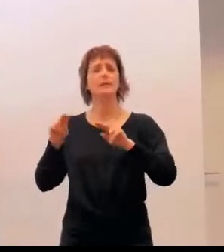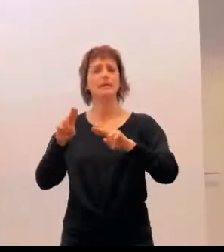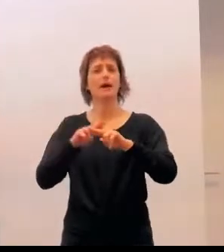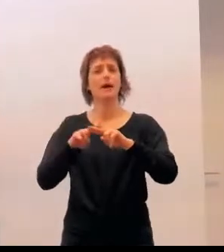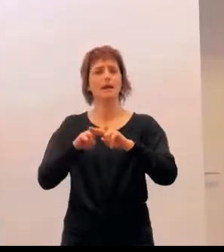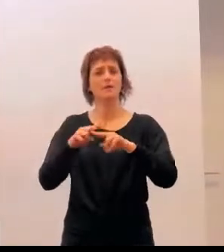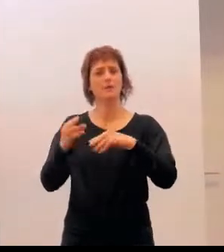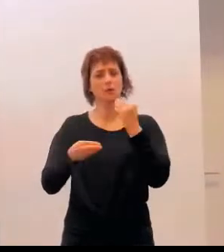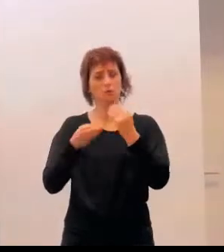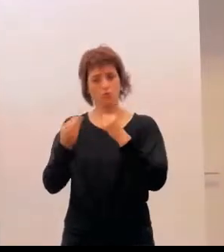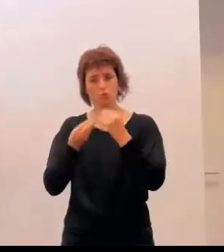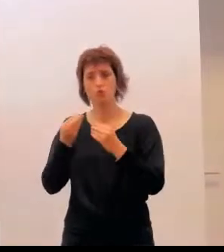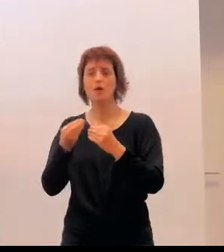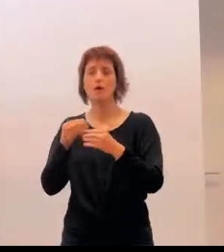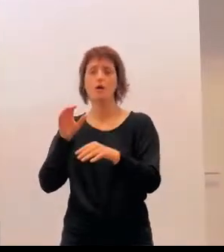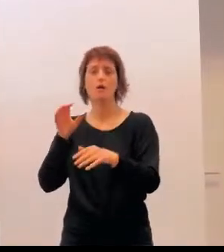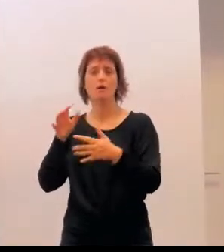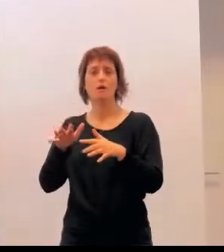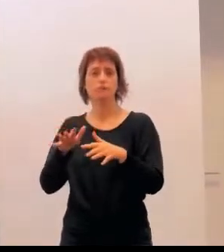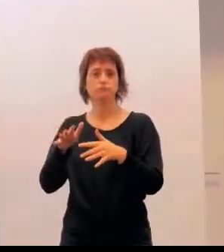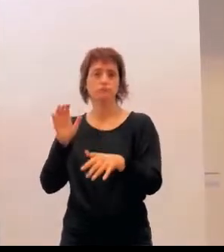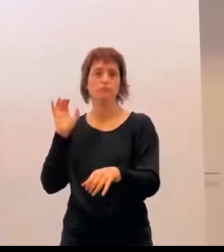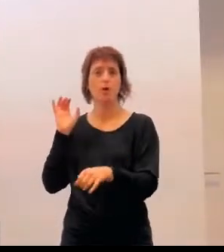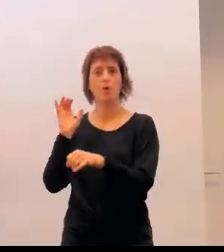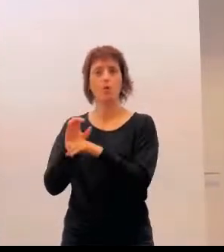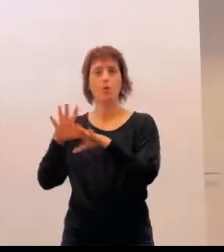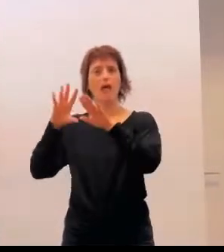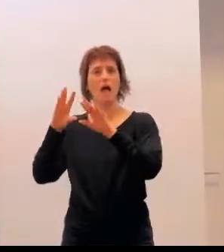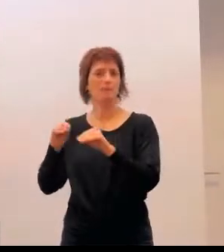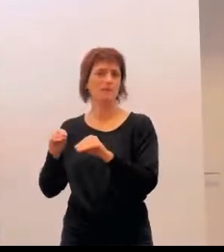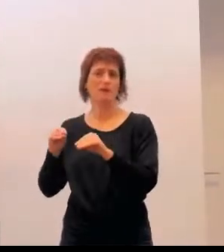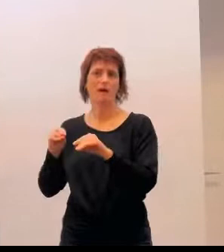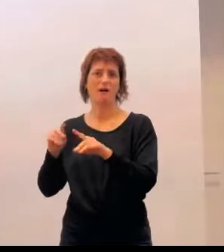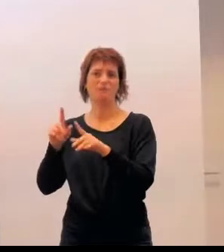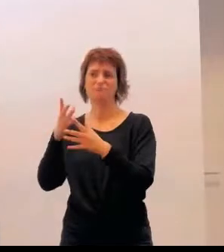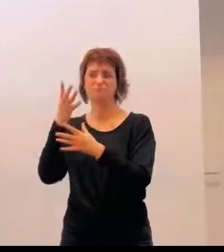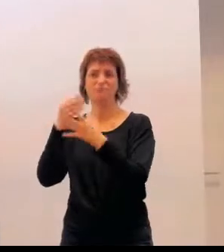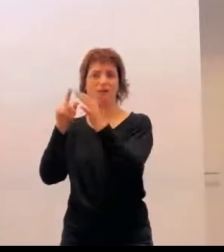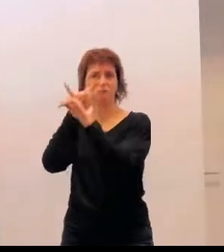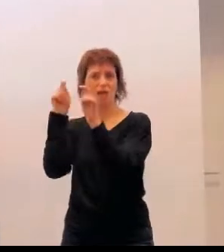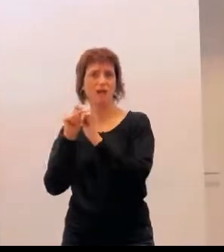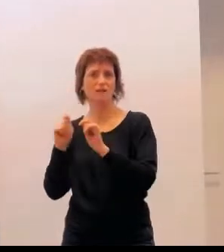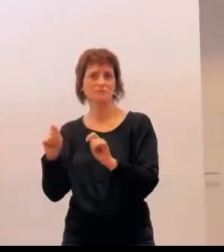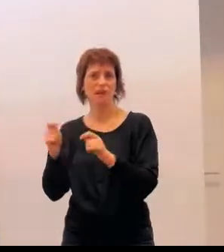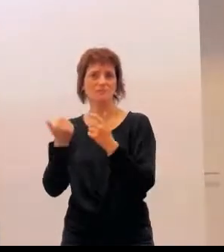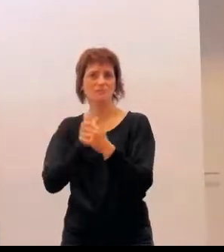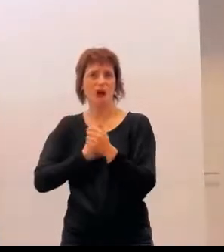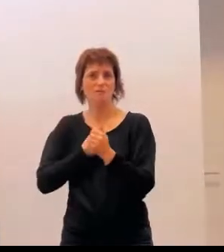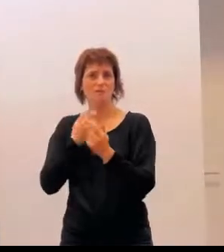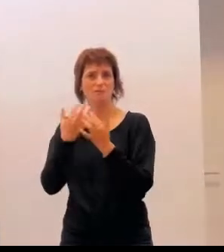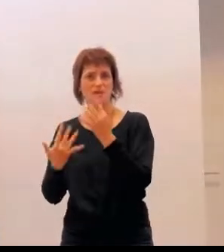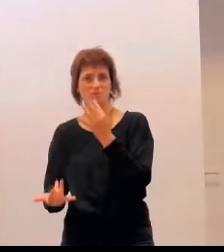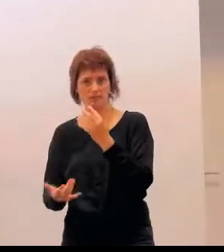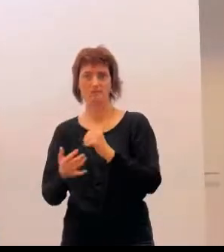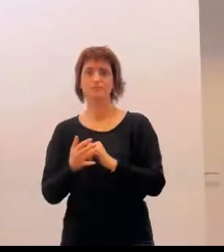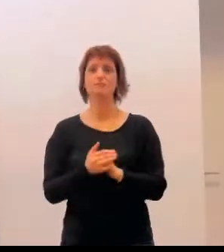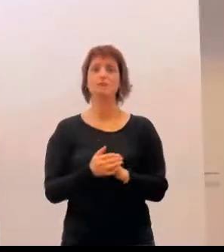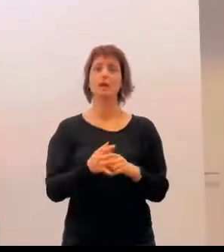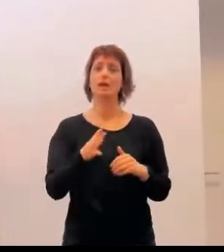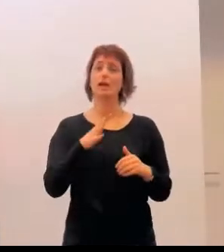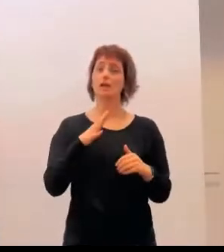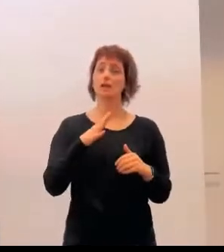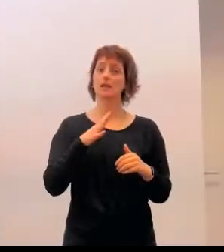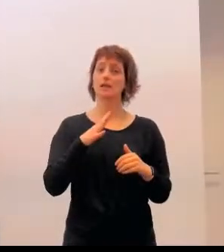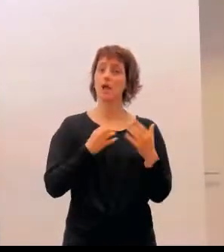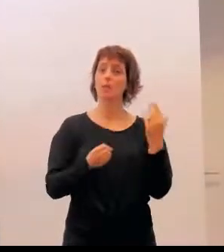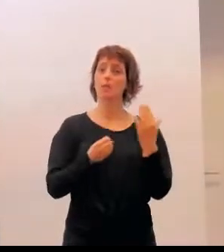et très dégradé. Donc, pour inciter les ménages à réaliser des travaux de rénovation, de nouveaux critères d'attribution